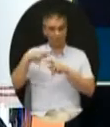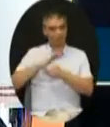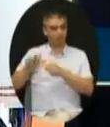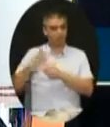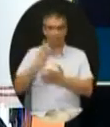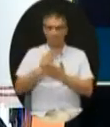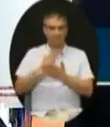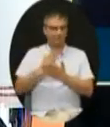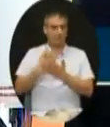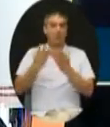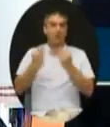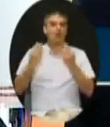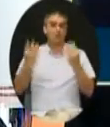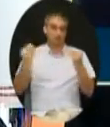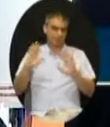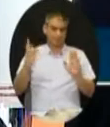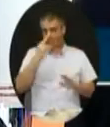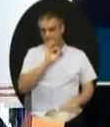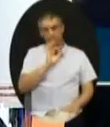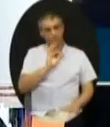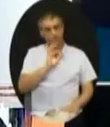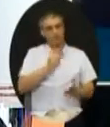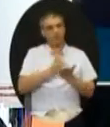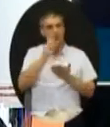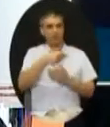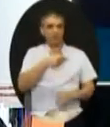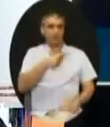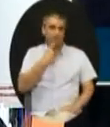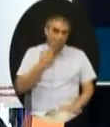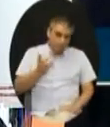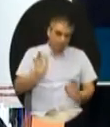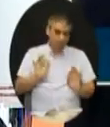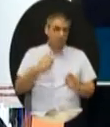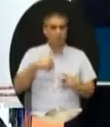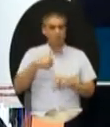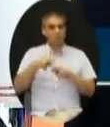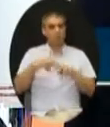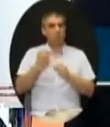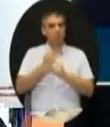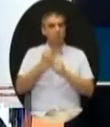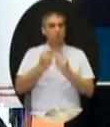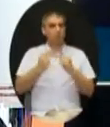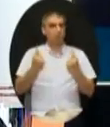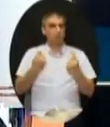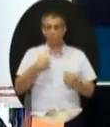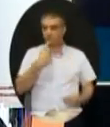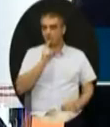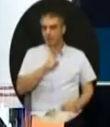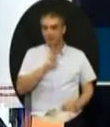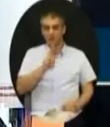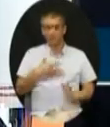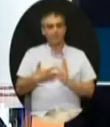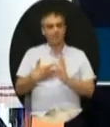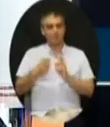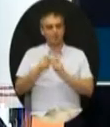כבר מרובות מספיק מבחינתם כדי באמת להרחיק את העניין הזה ויגיד בסדר, אוקיי, אנחנו מתעסקים במשהו אחר לגמרי. אז אני אומרת ככה, יש